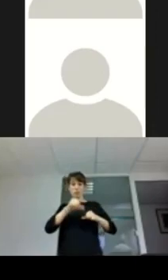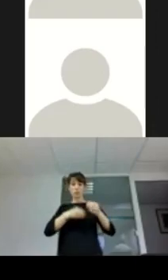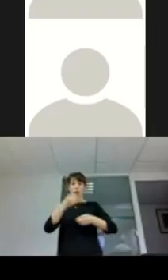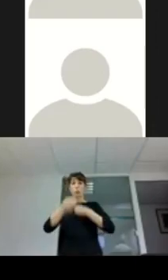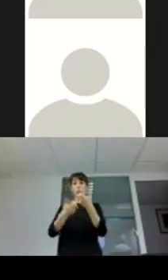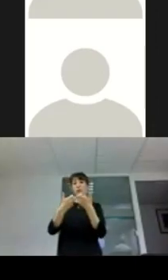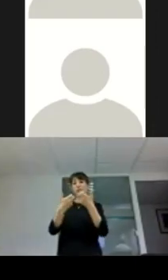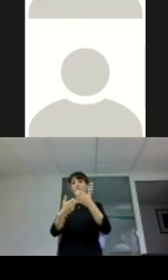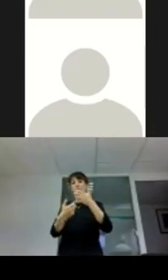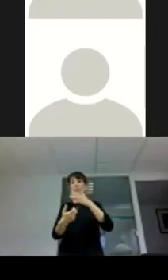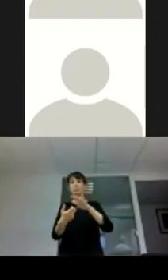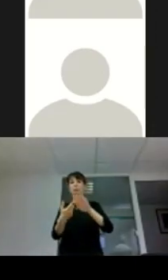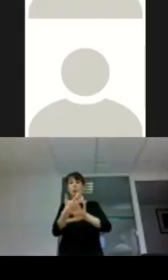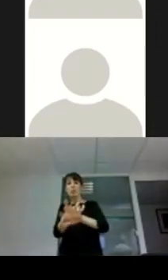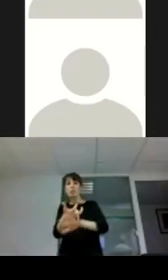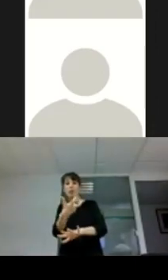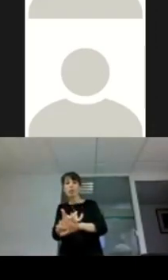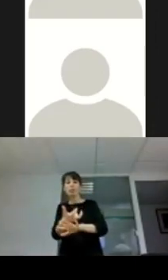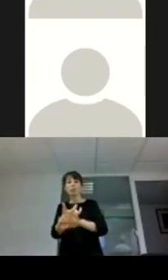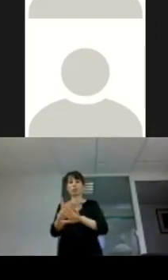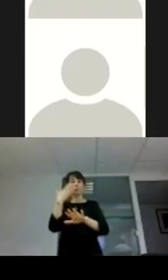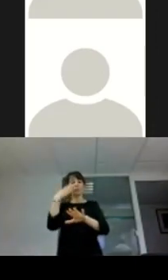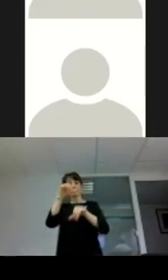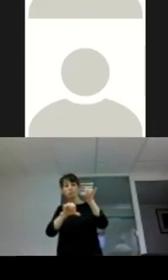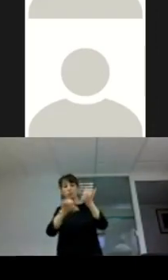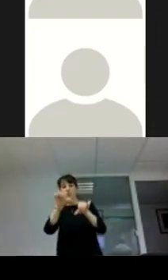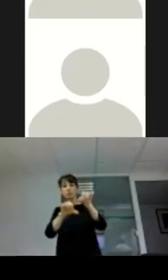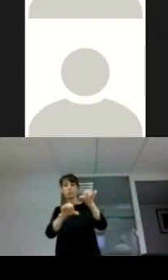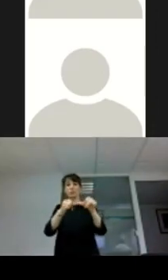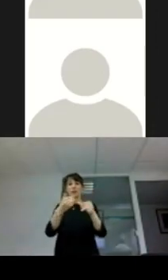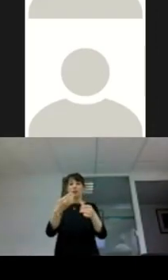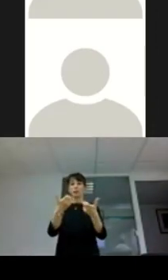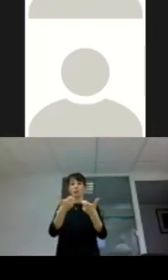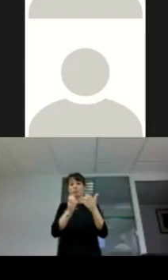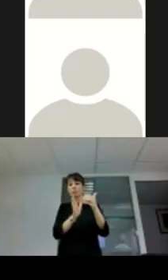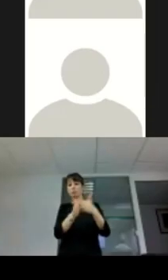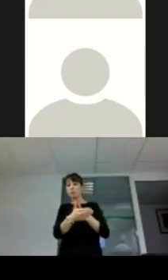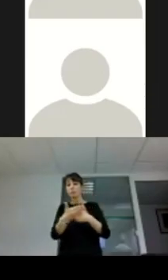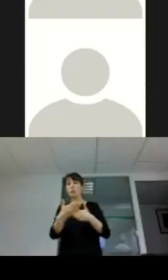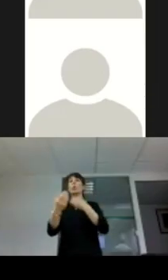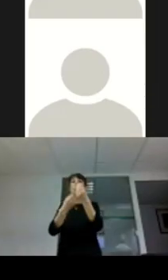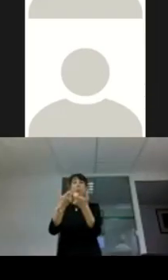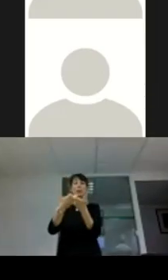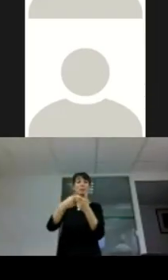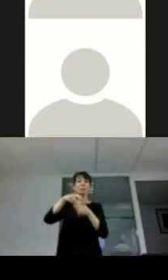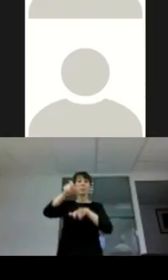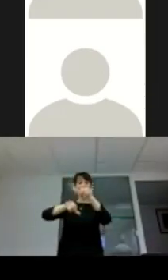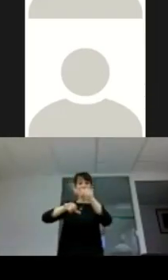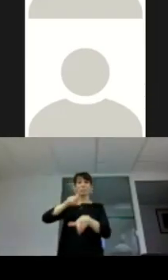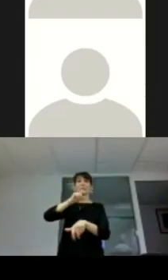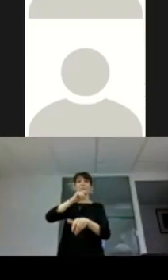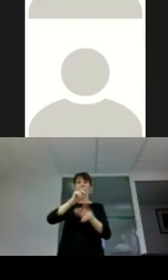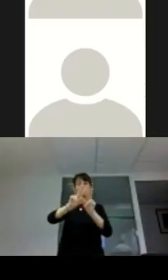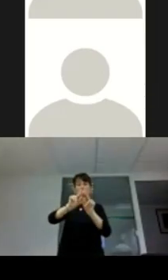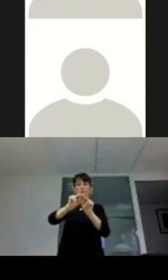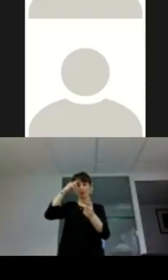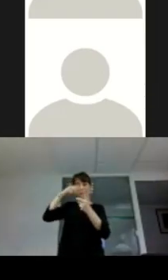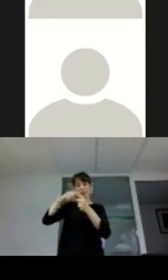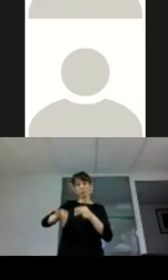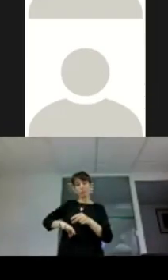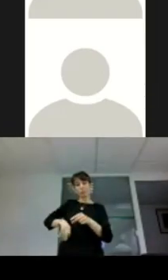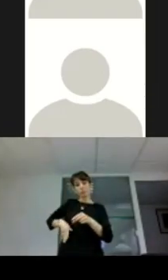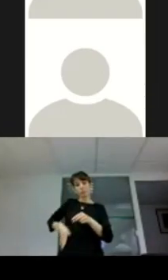après chirurgie du sein ou après chirurgie de la prostate, mais également avec, comme on vous l'a expliqué, quand il y avait possiblement